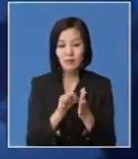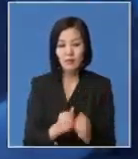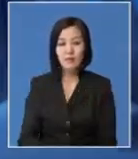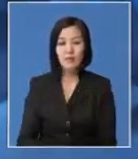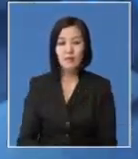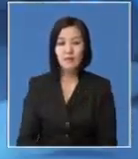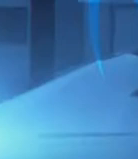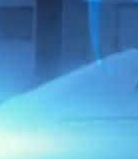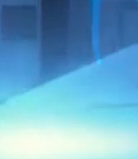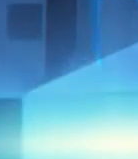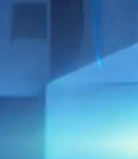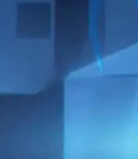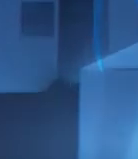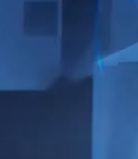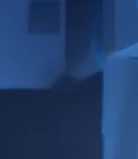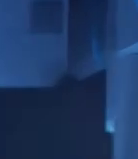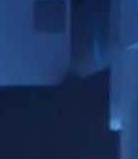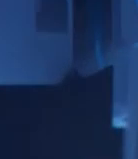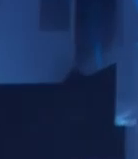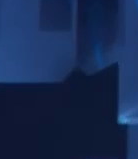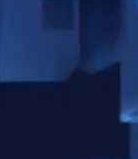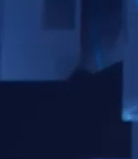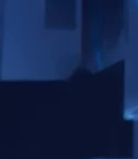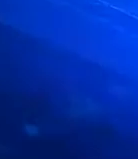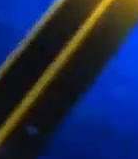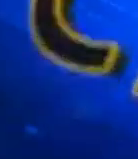Надир Хамзин, Жетісу арнасы, Талдықорған.